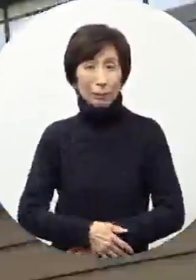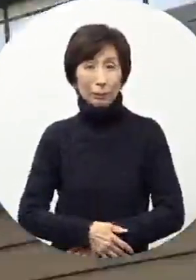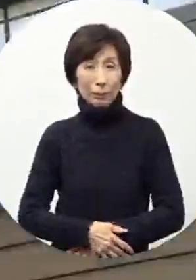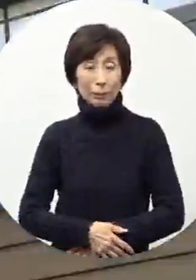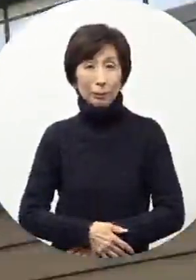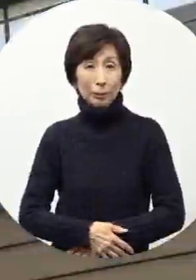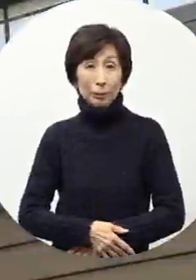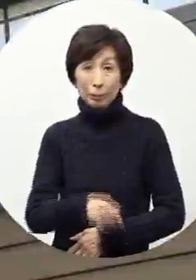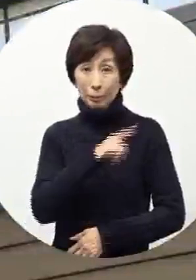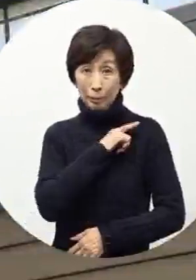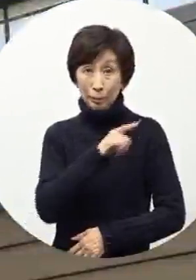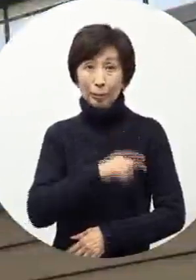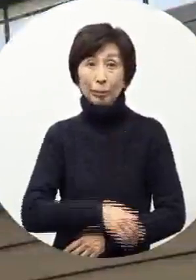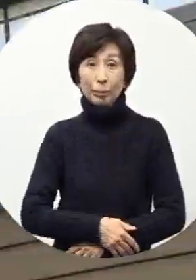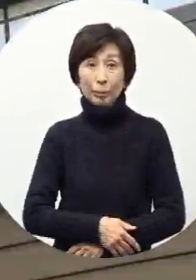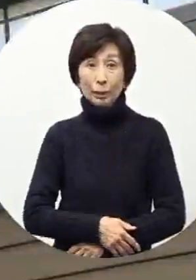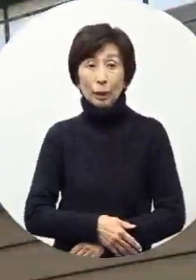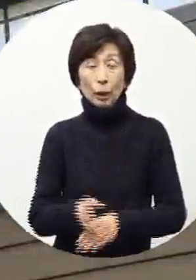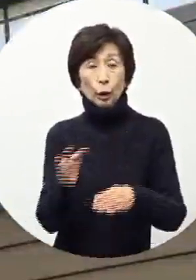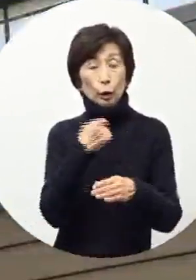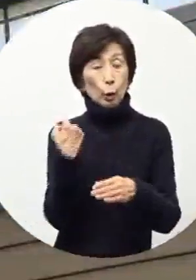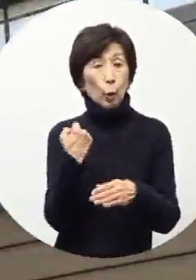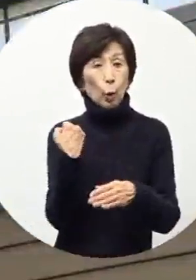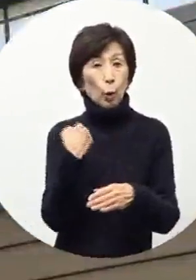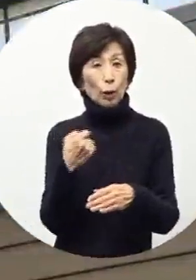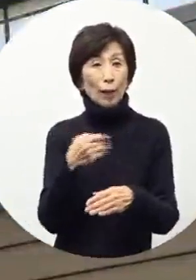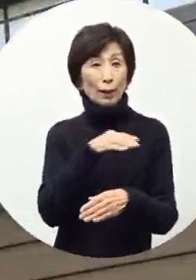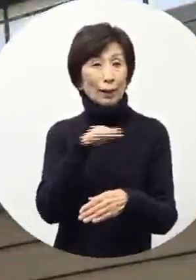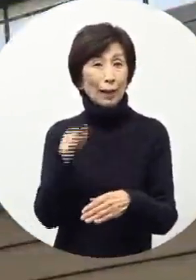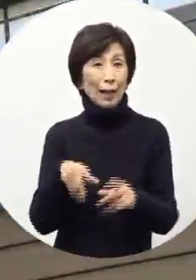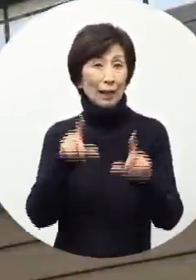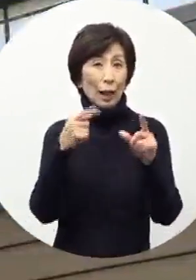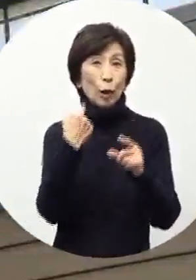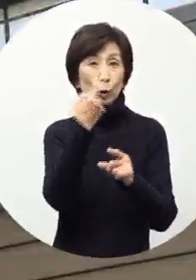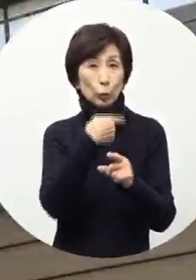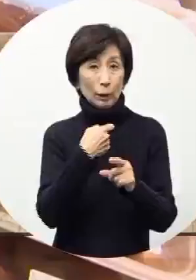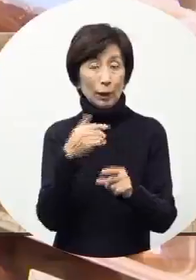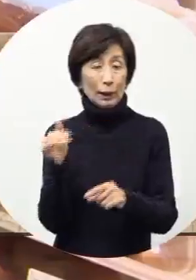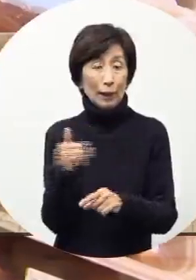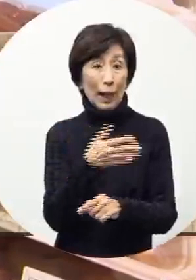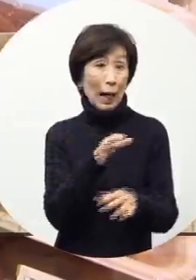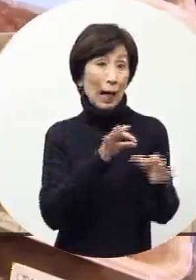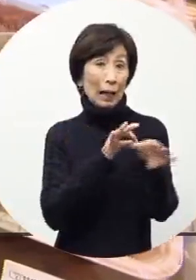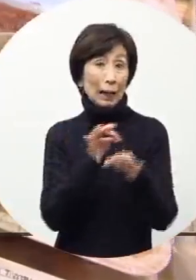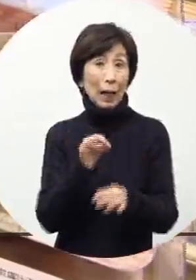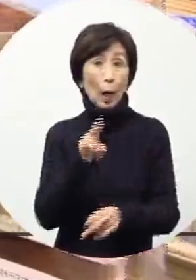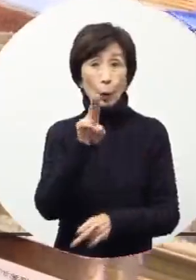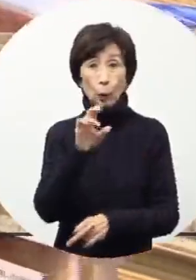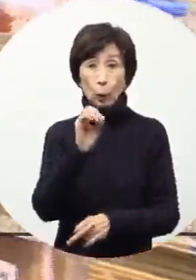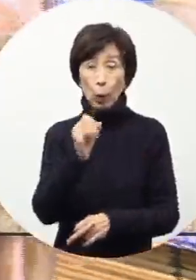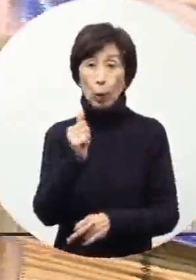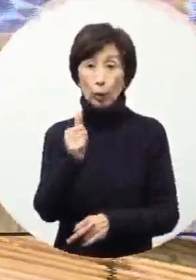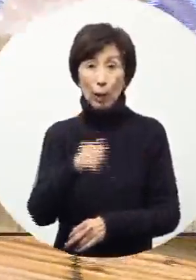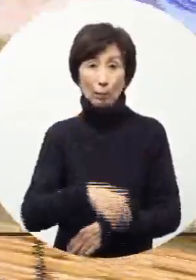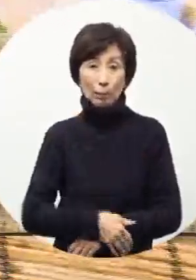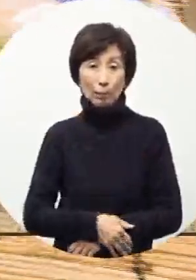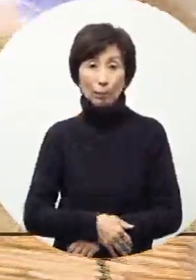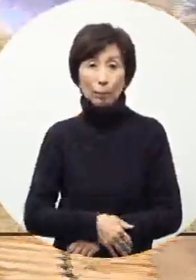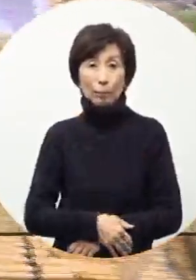最初に訪ねたのは湘南台の東口、魚屋魚田。食卓の強い味